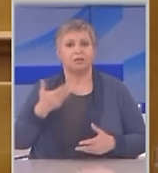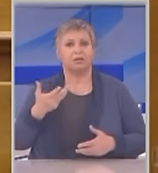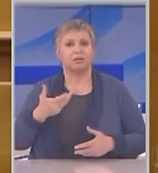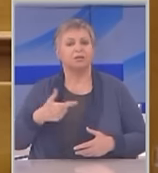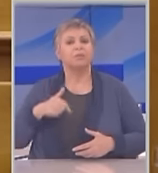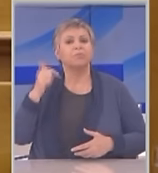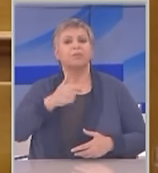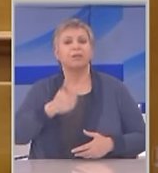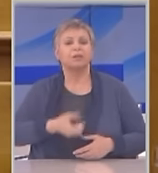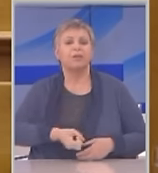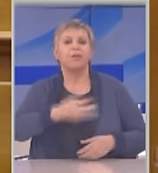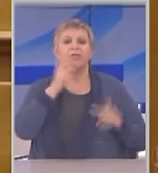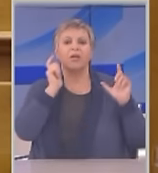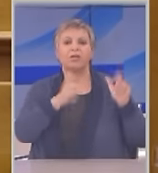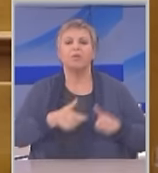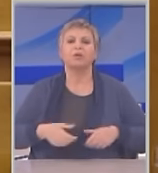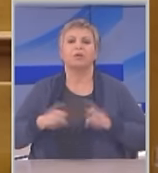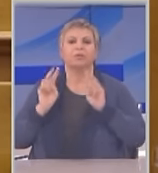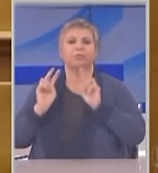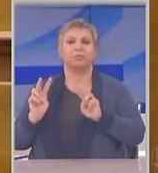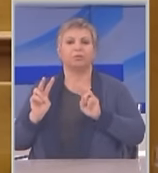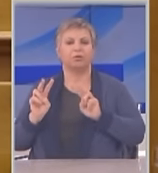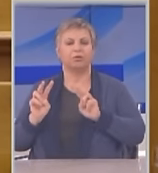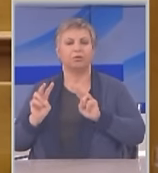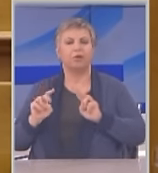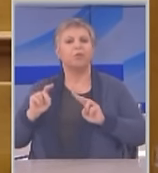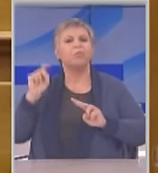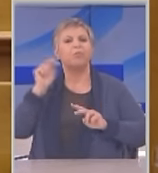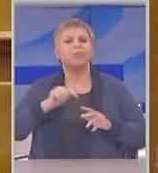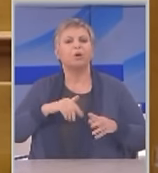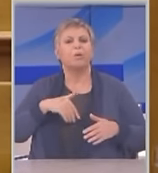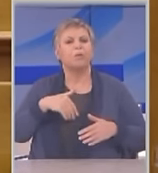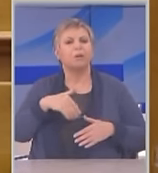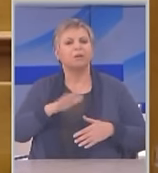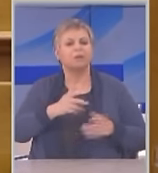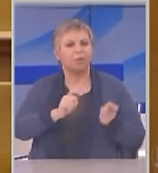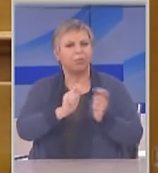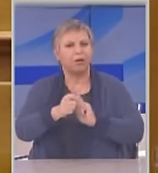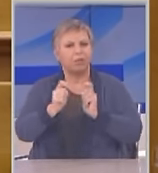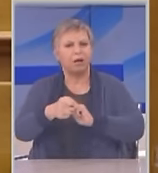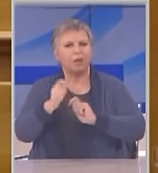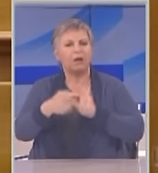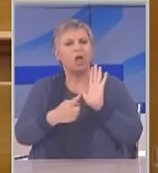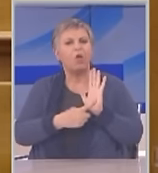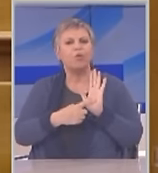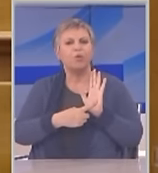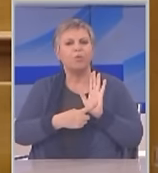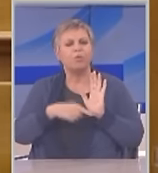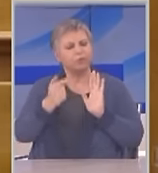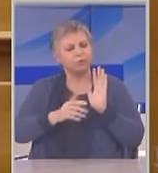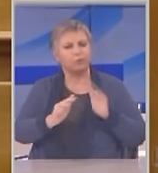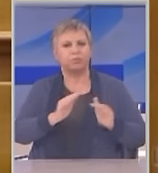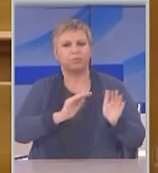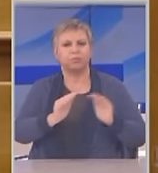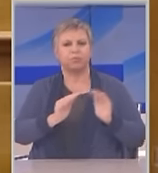μεγάλων κομμάτων που ξεπλήθηκαν ποινικά με επέσχυντες τροπολογίες τελευταία στιγμή στη Βουλή, πάλι